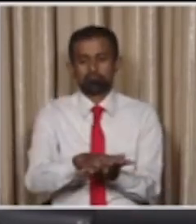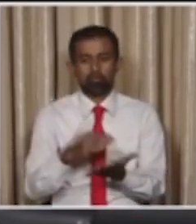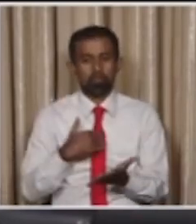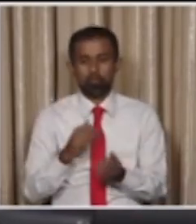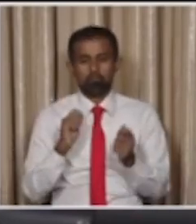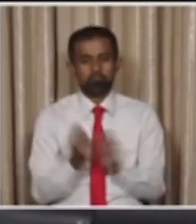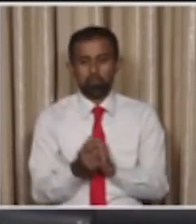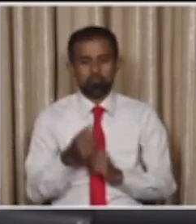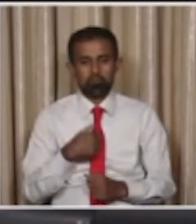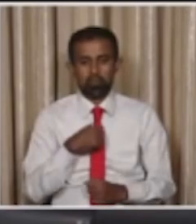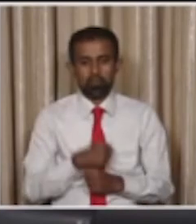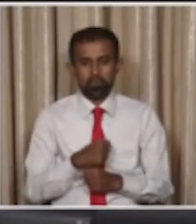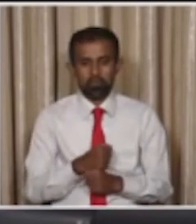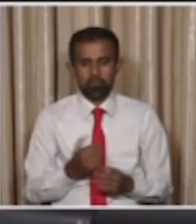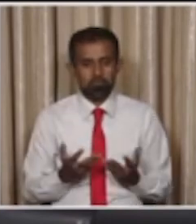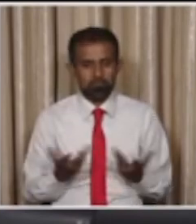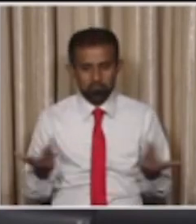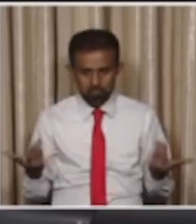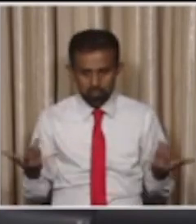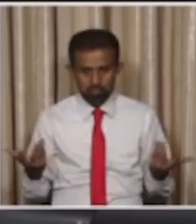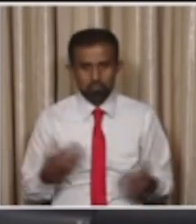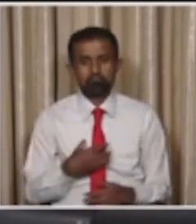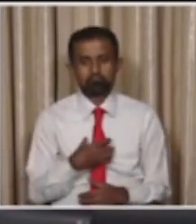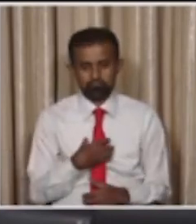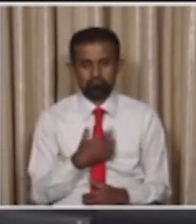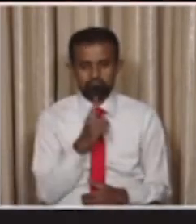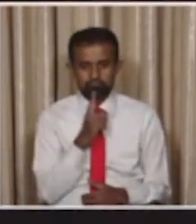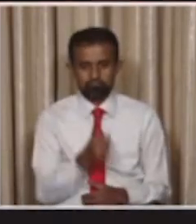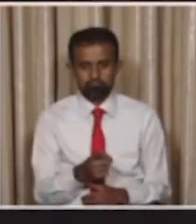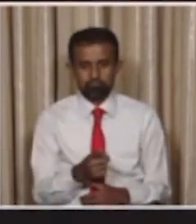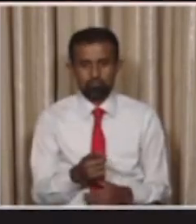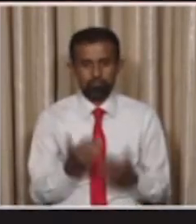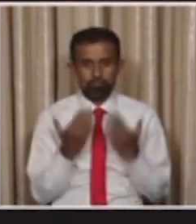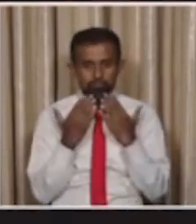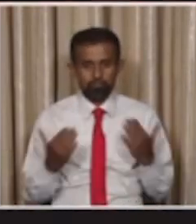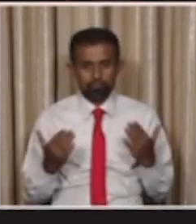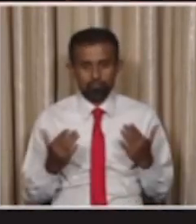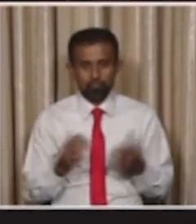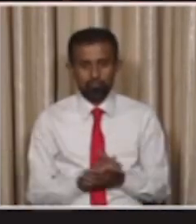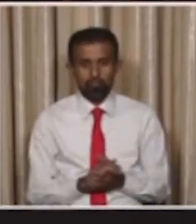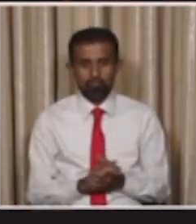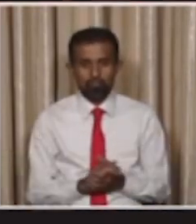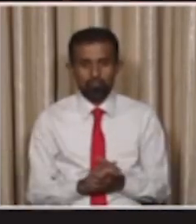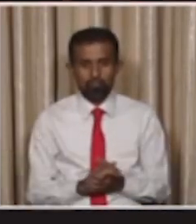කරන්න රජයේ මේ වෙලාවේ සූදානමක් නැති බව මම කනගාටුවෙන් දැනුම් දෙනවා. හරි, බොහොම ස්තුතියි. ඔව්, 22 දෙක